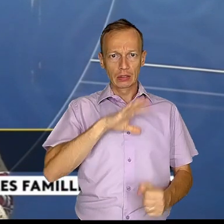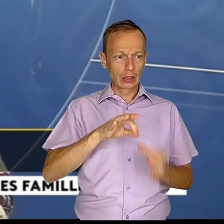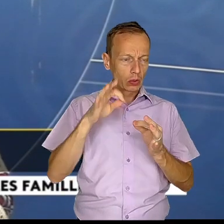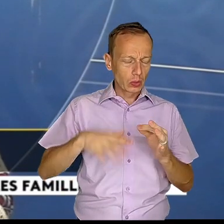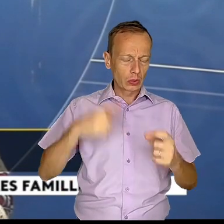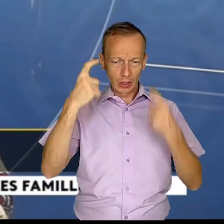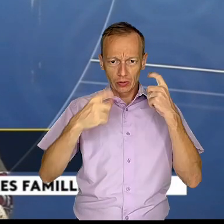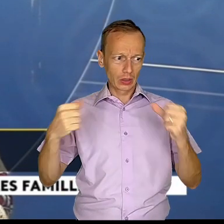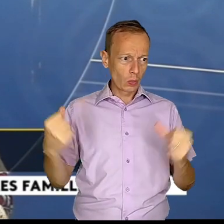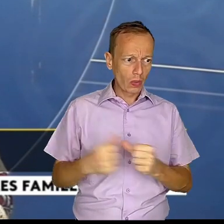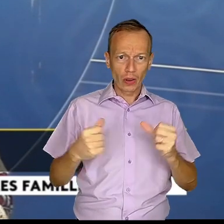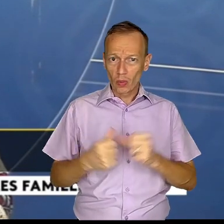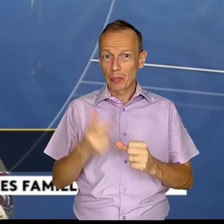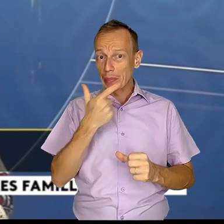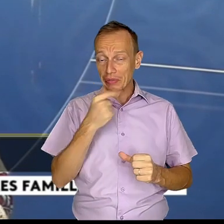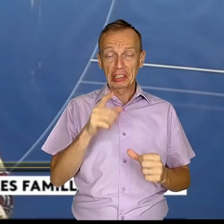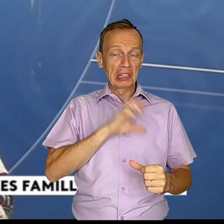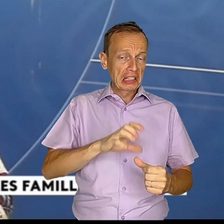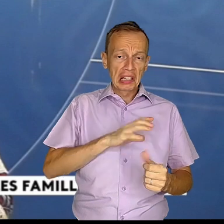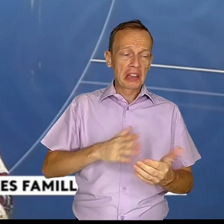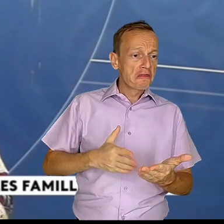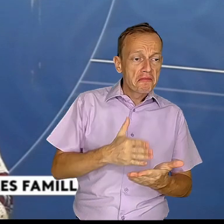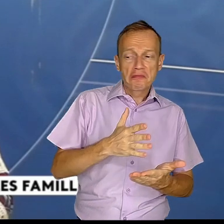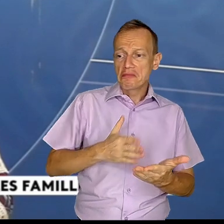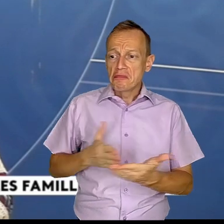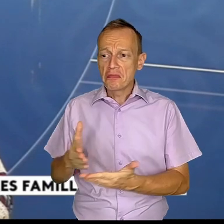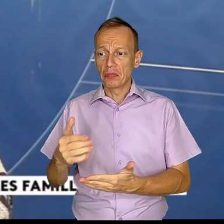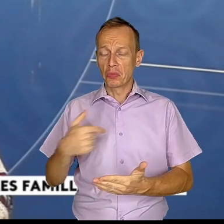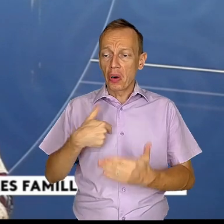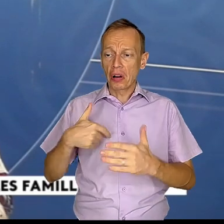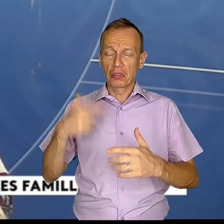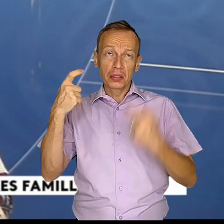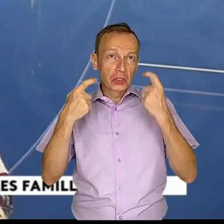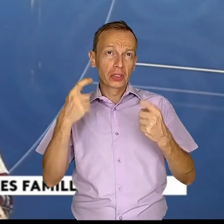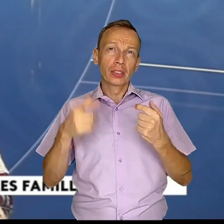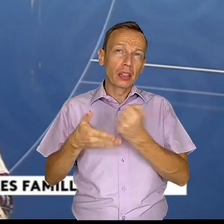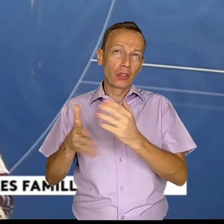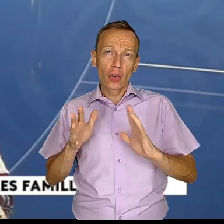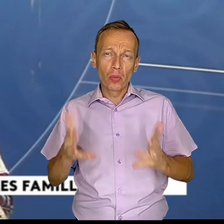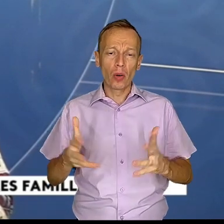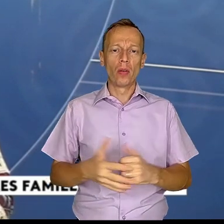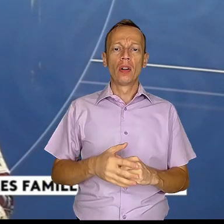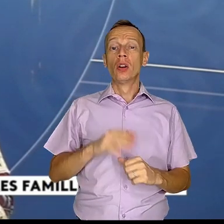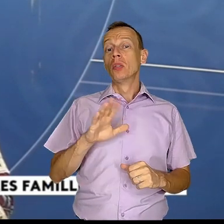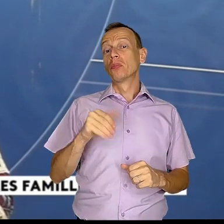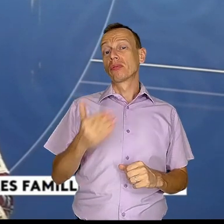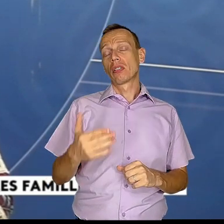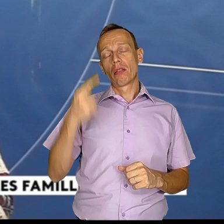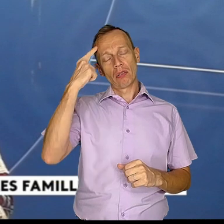des solutions. On ne les a pas encore, on ne sait pas comment faire. Alors on essaye, chacun avec ses moyens, moi avec les miens.